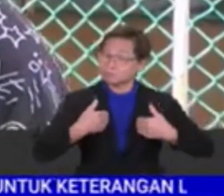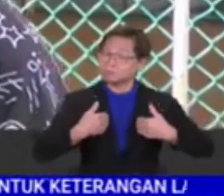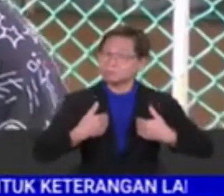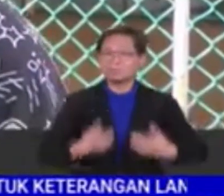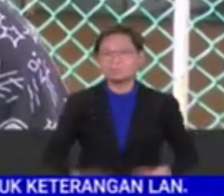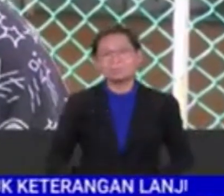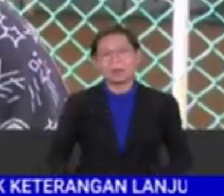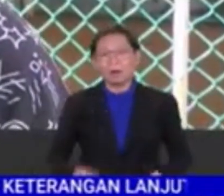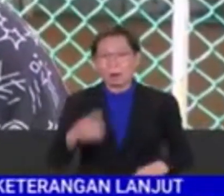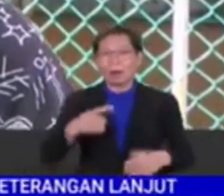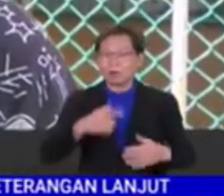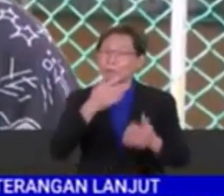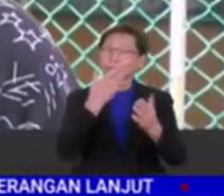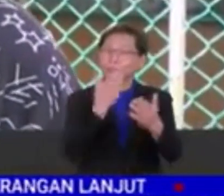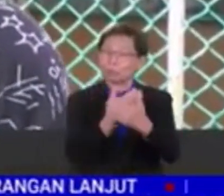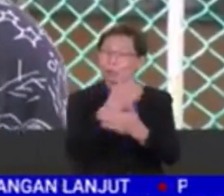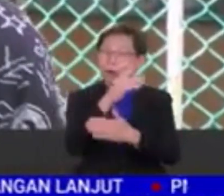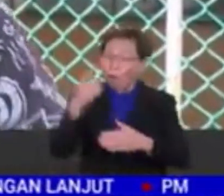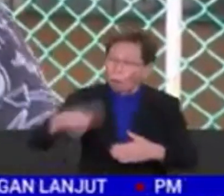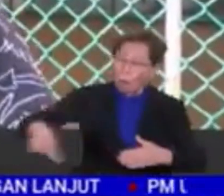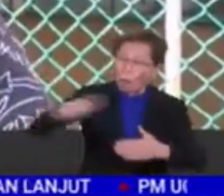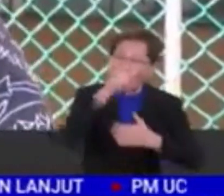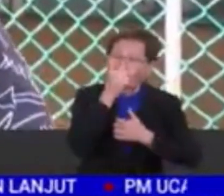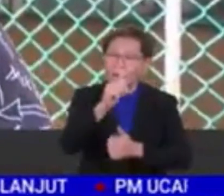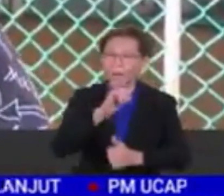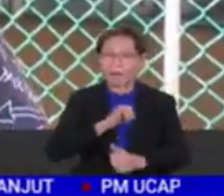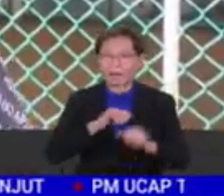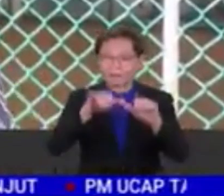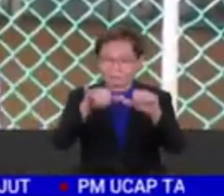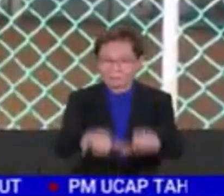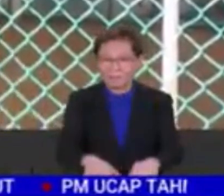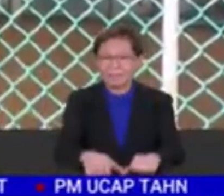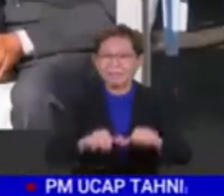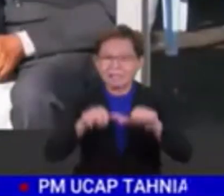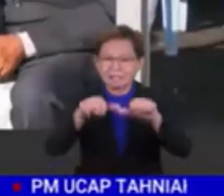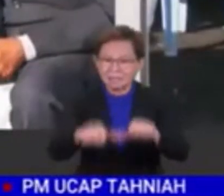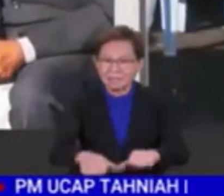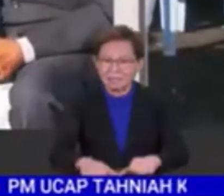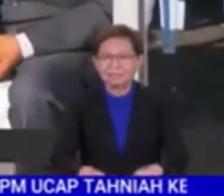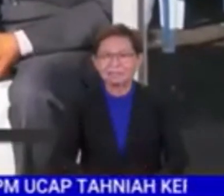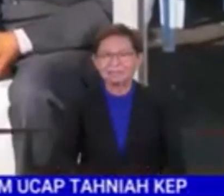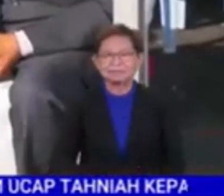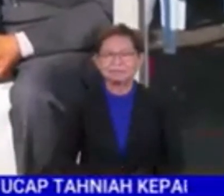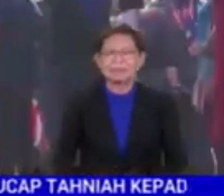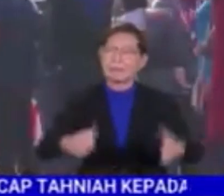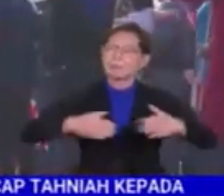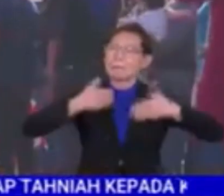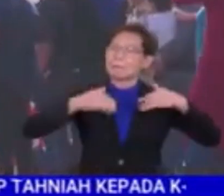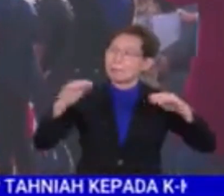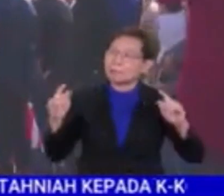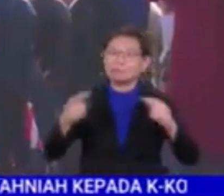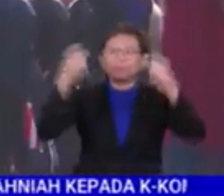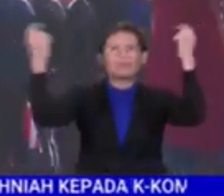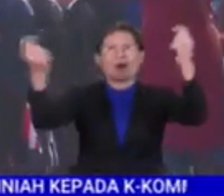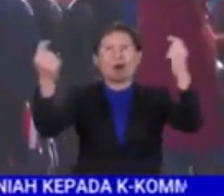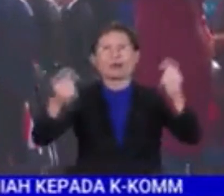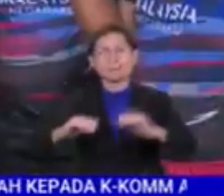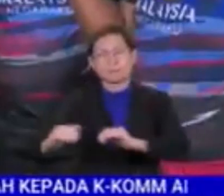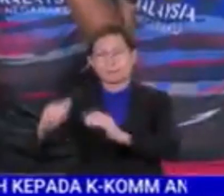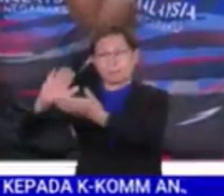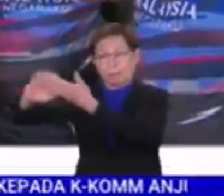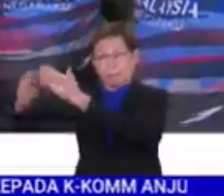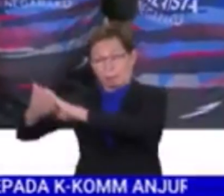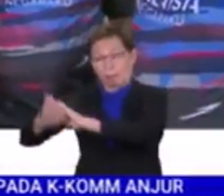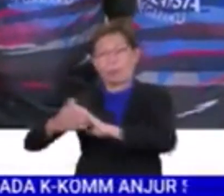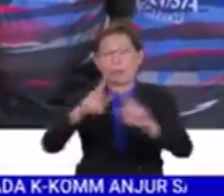did you enjoy this event? Yes, of course. I'm registered for fishing. Selaras saranan memeriahkan sambutan di peringkat komuniti,